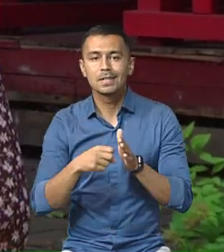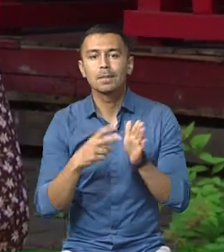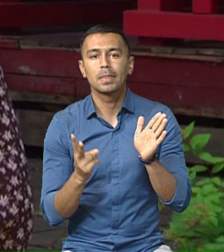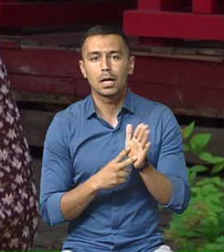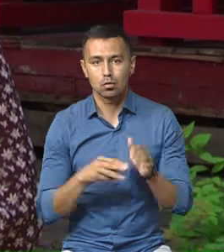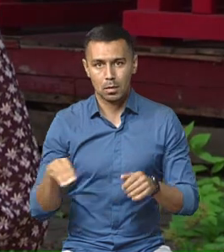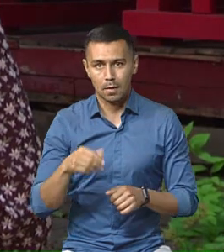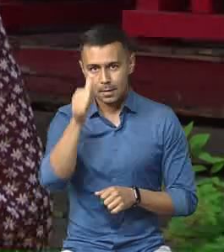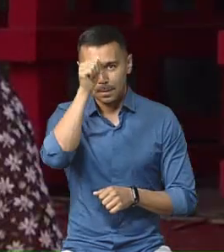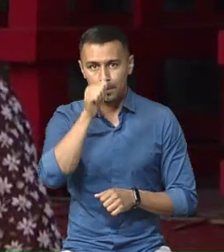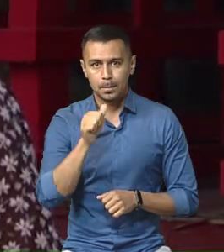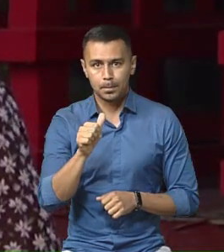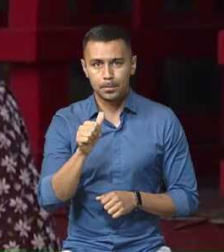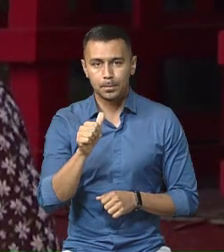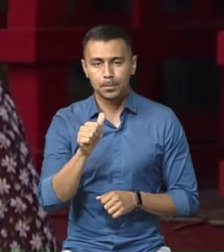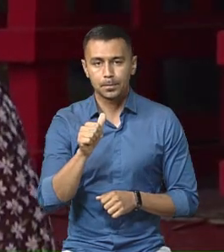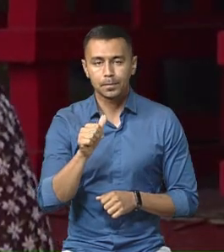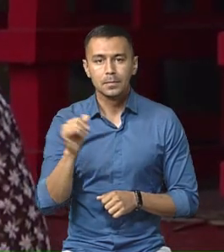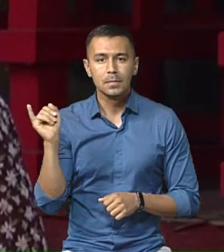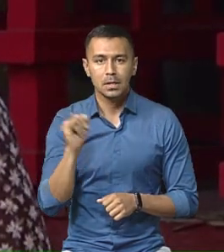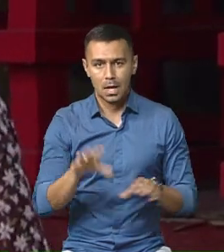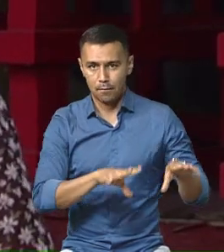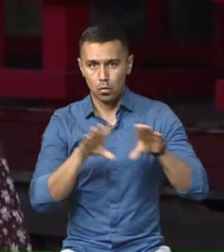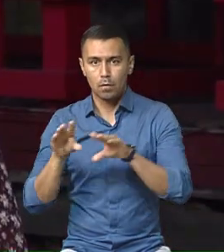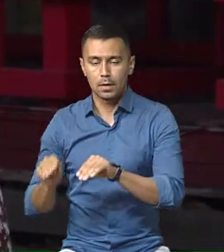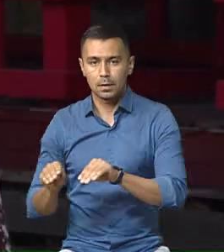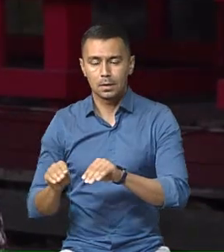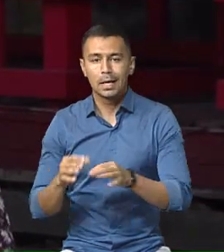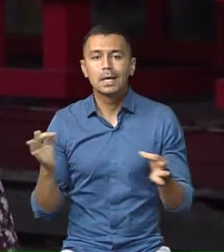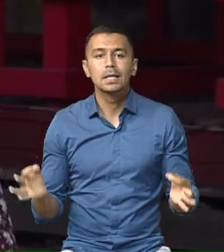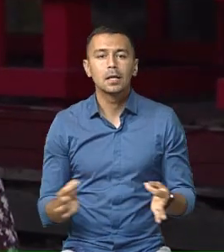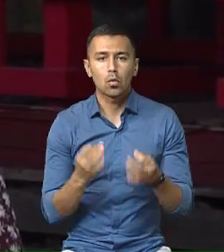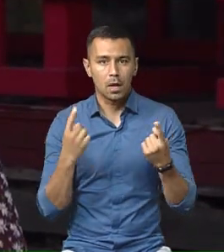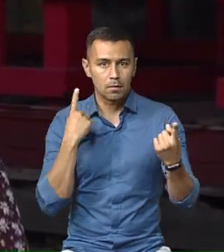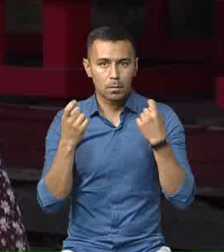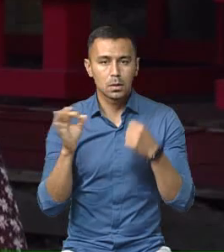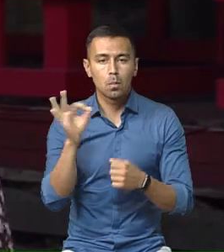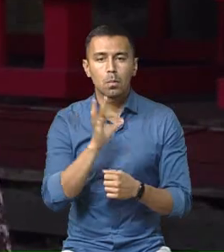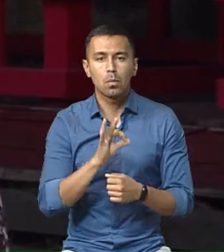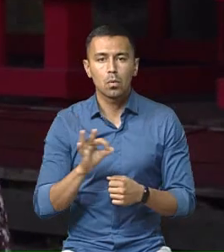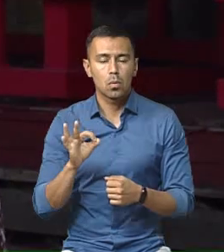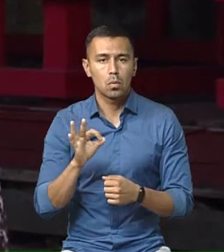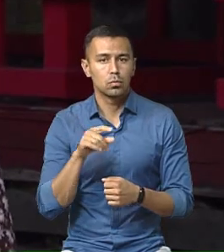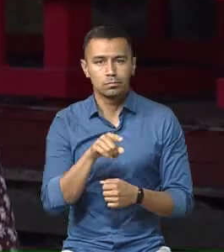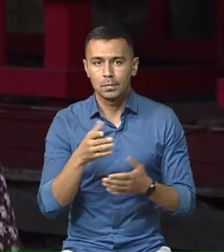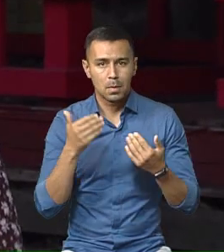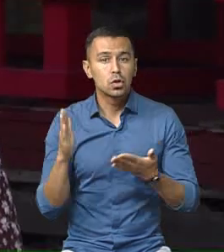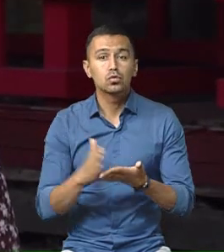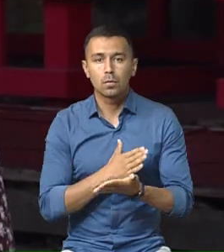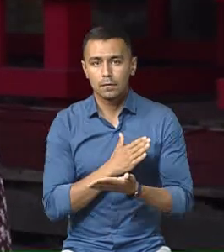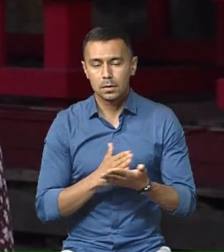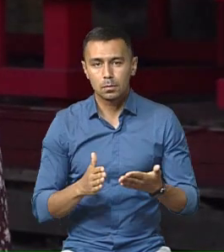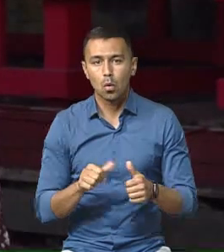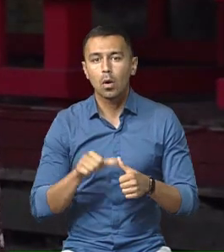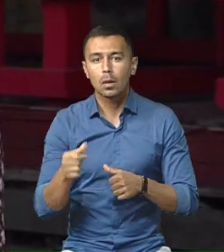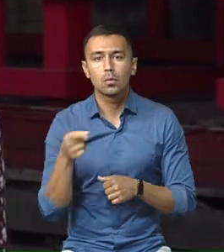17 травня і евакуйований. Ніякої інформації про немає взагалі,